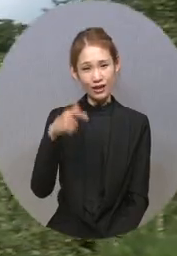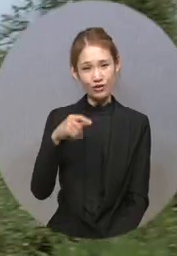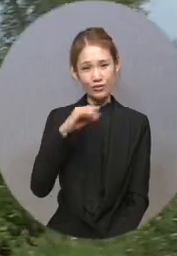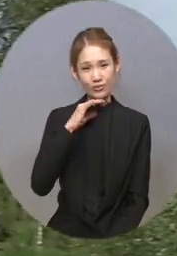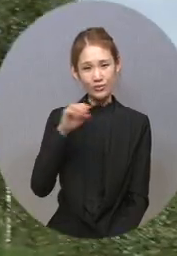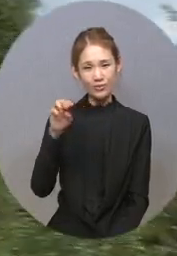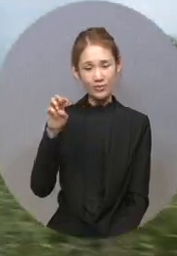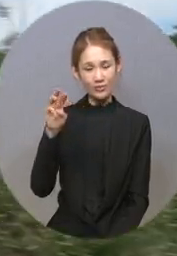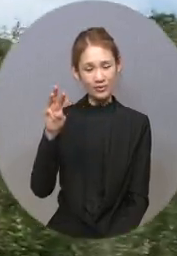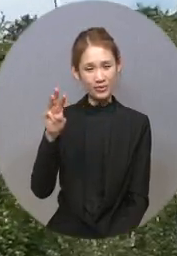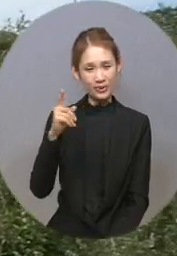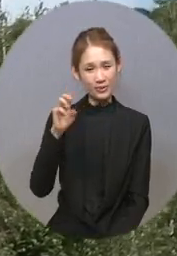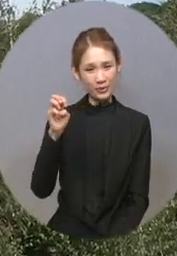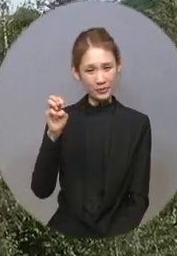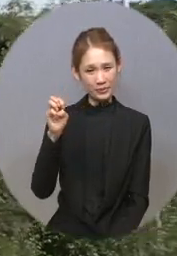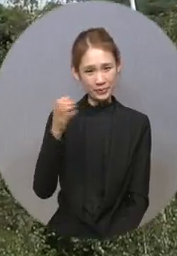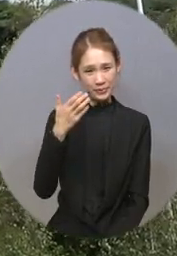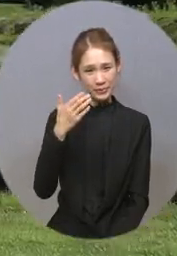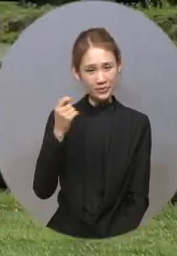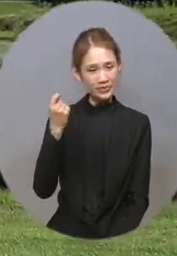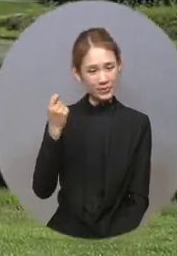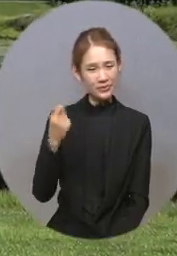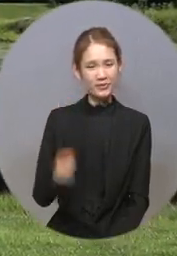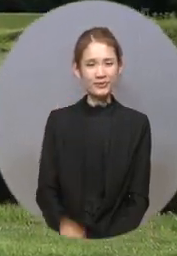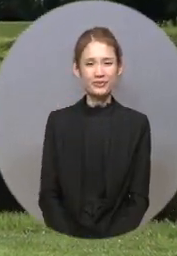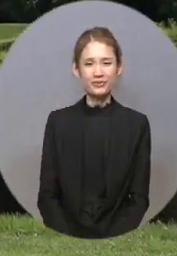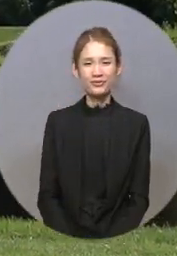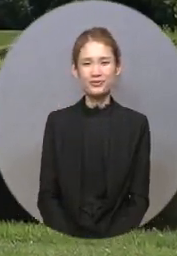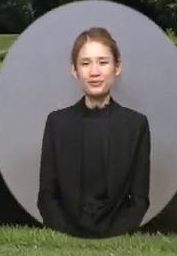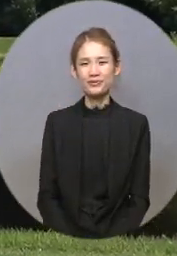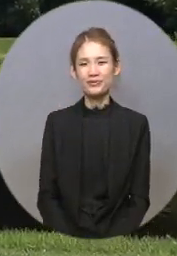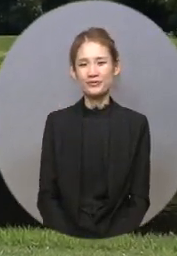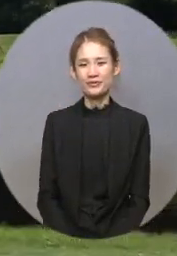130은 넘는 것 같아.